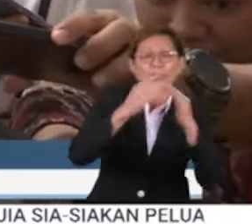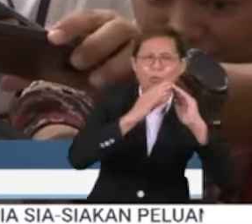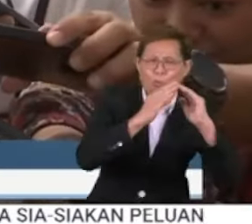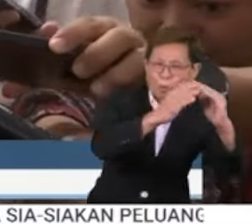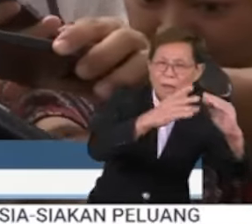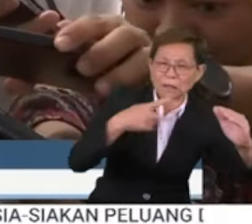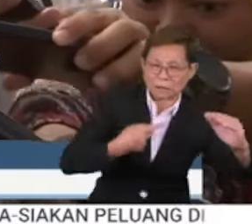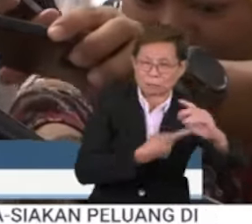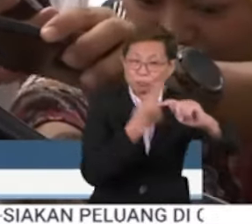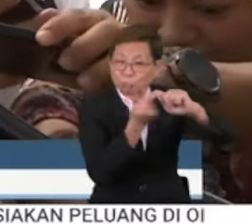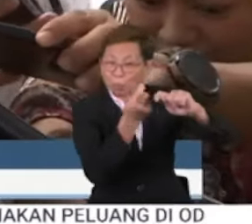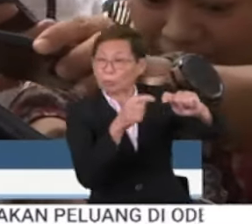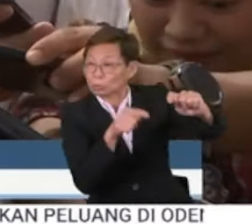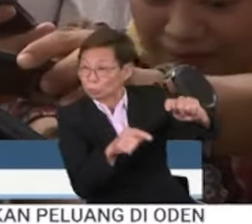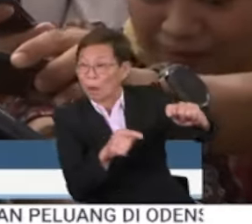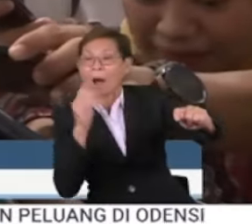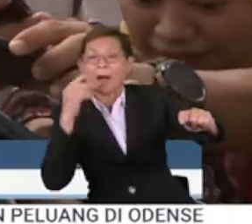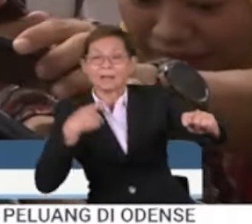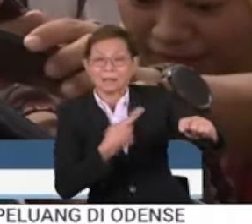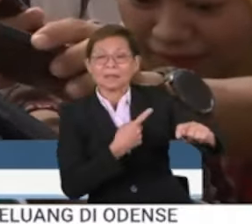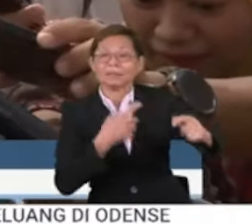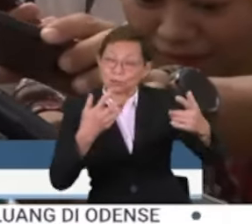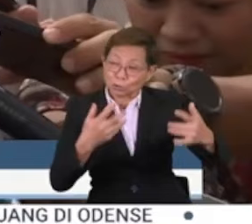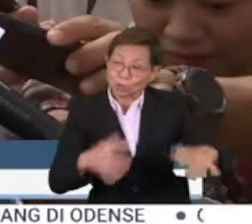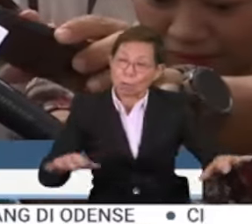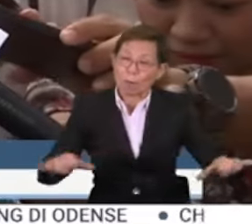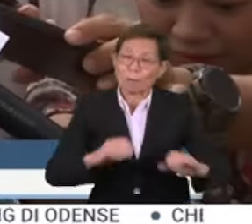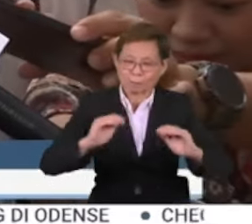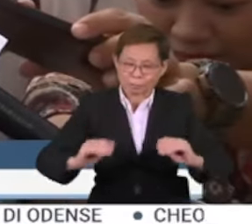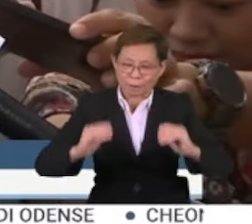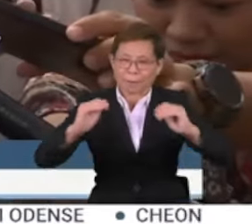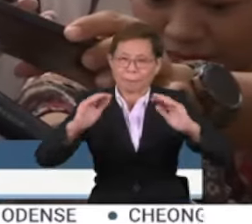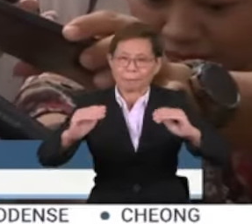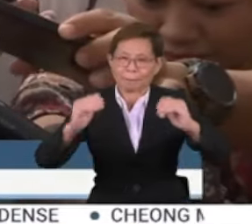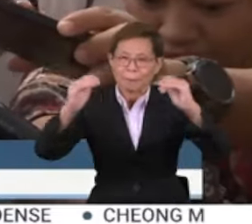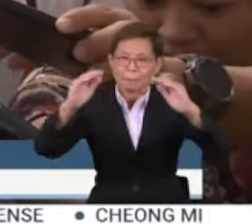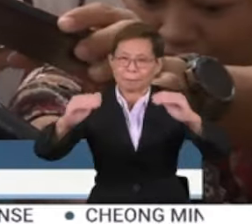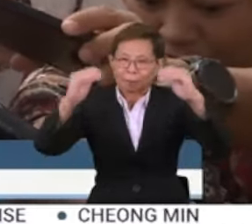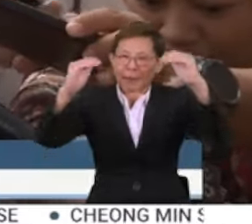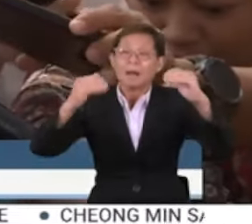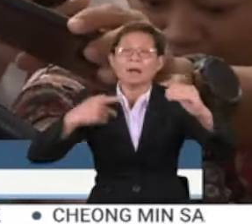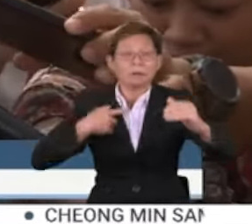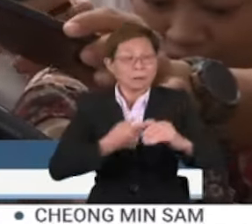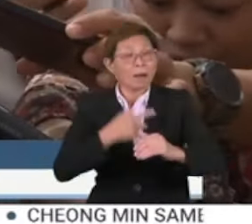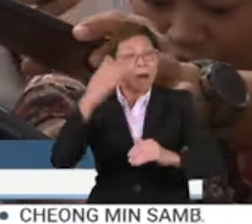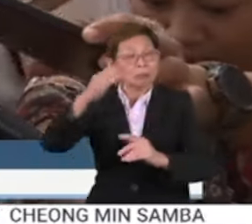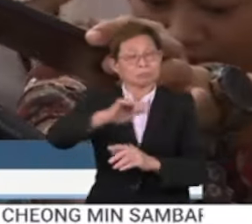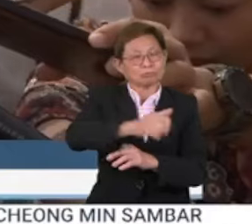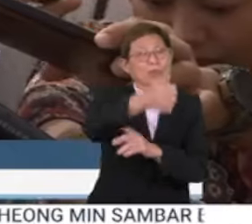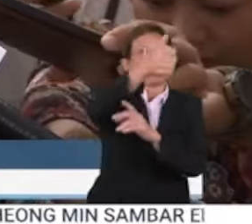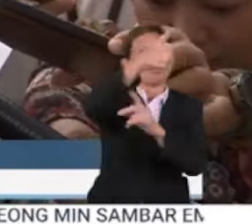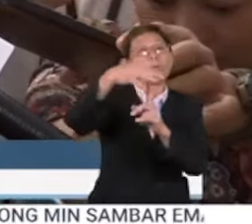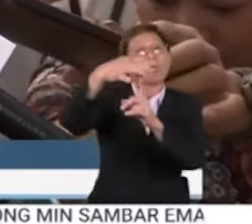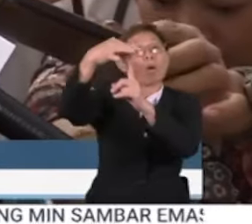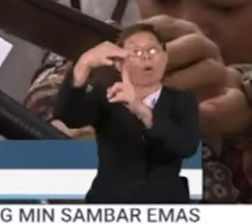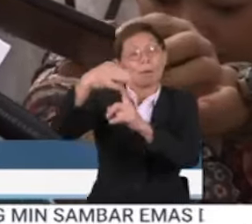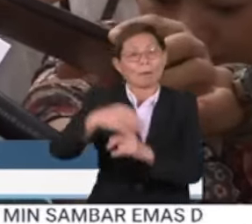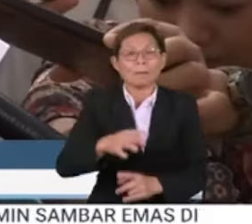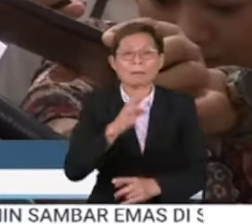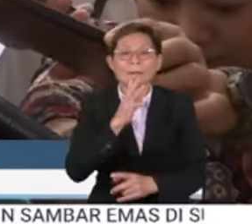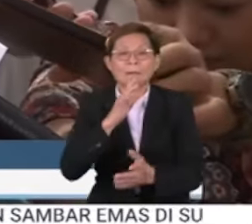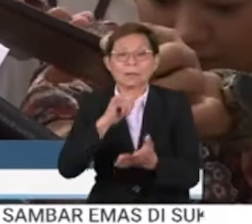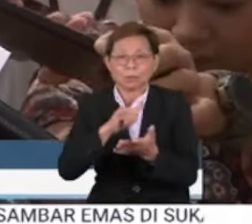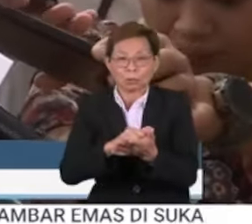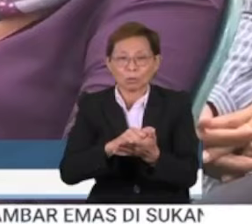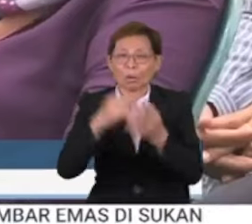yang nak kita laksanakan, yang kita laksanakan secara berperingkat-peringkat, kita akan memberi keutamaan. Beliau